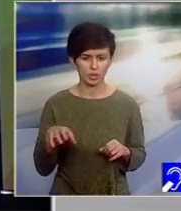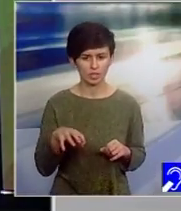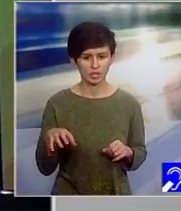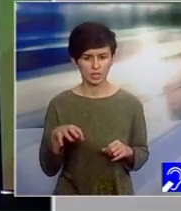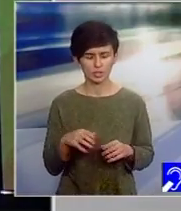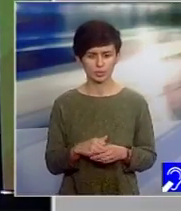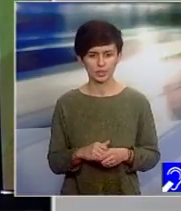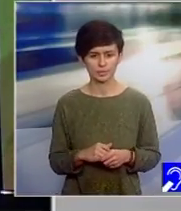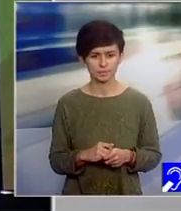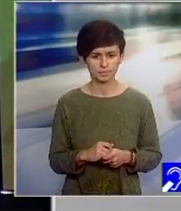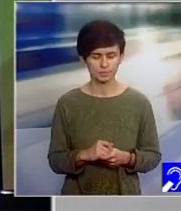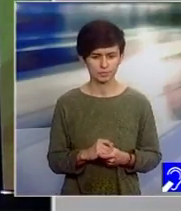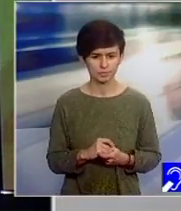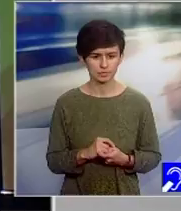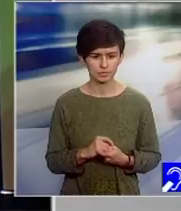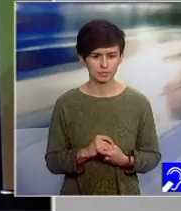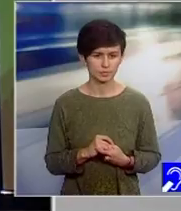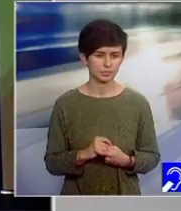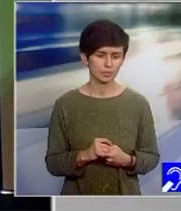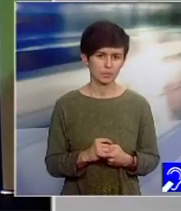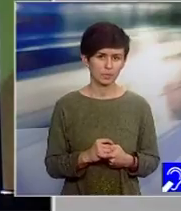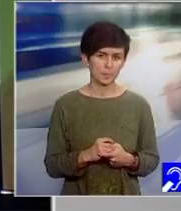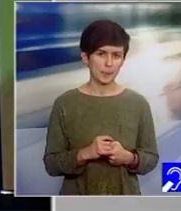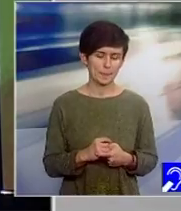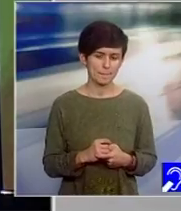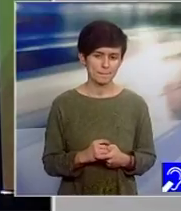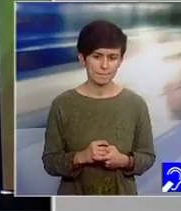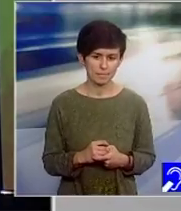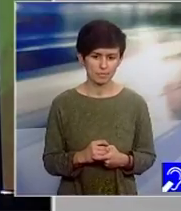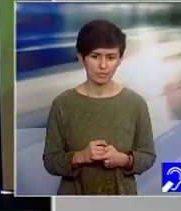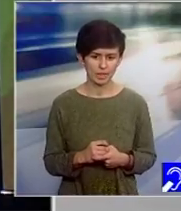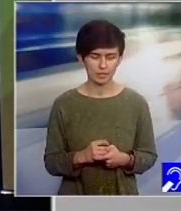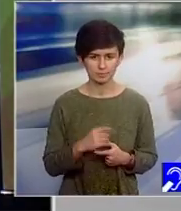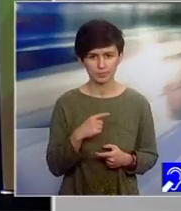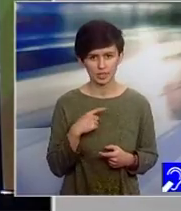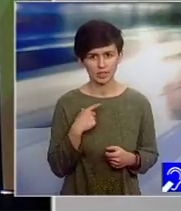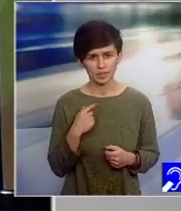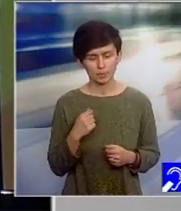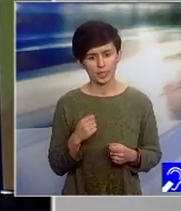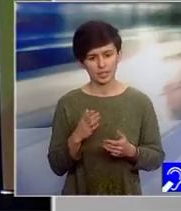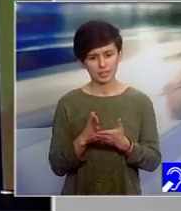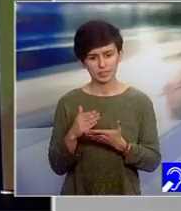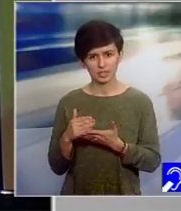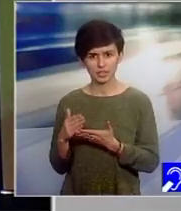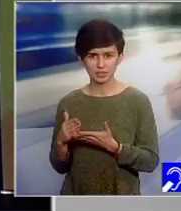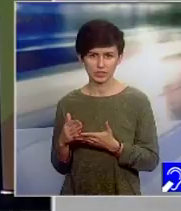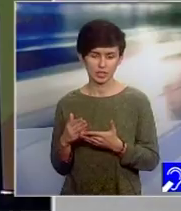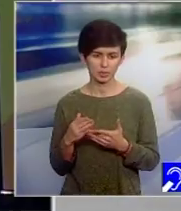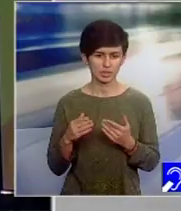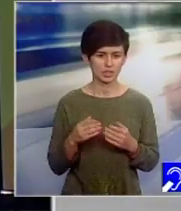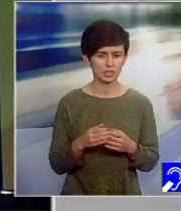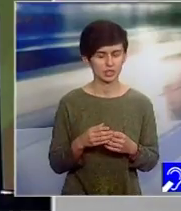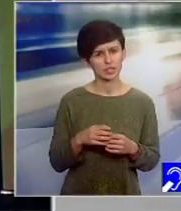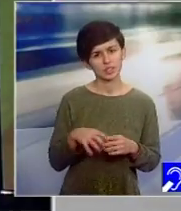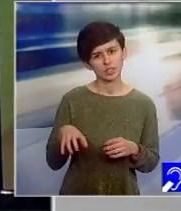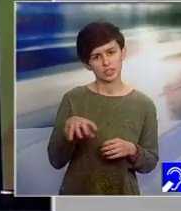astea. Și ce spunea Didi, așa îi spunem lui Davian, este fragmentat zidul, cu mai multe